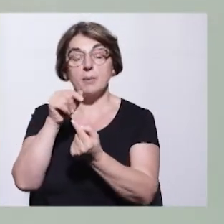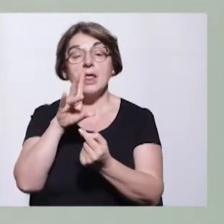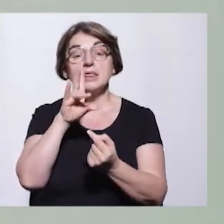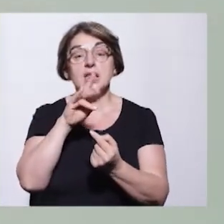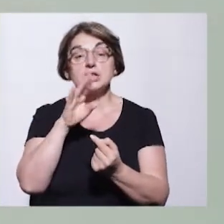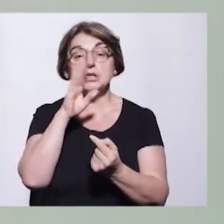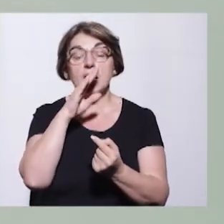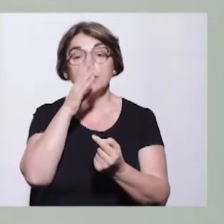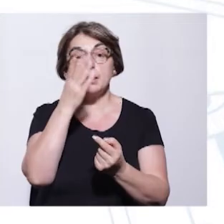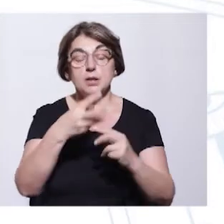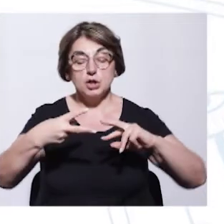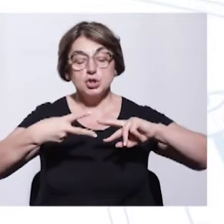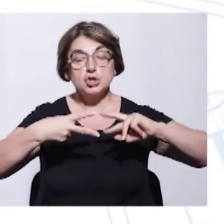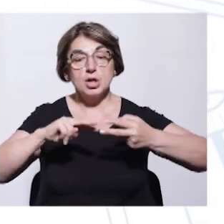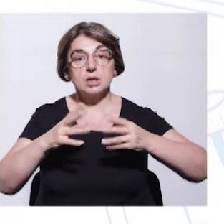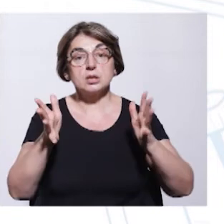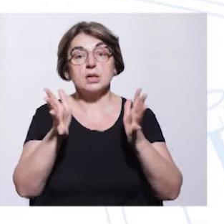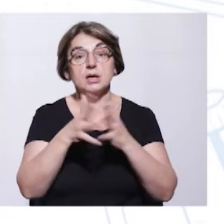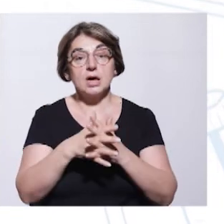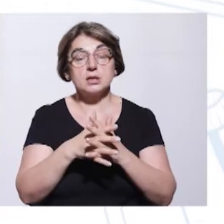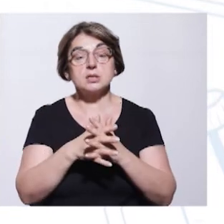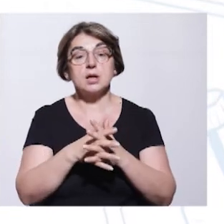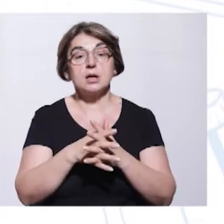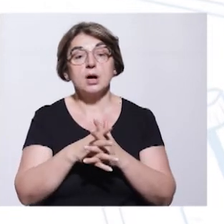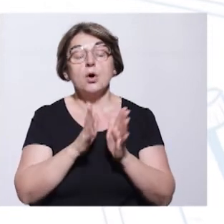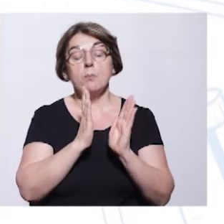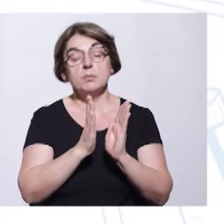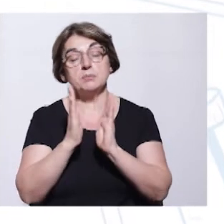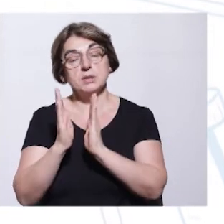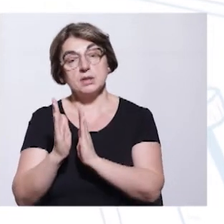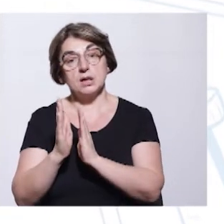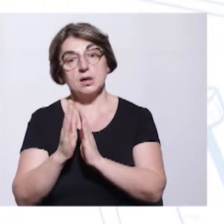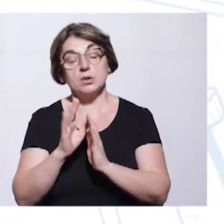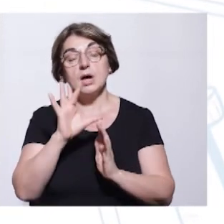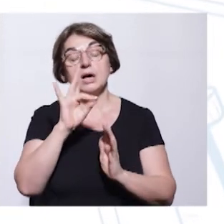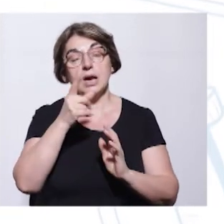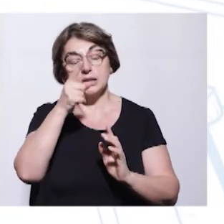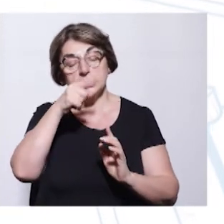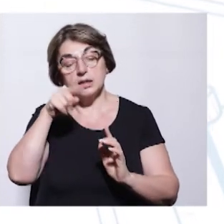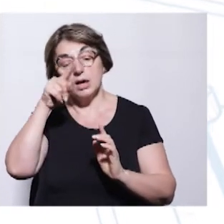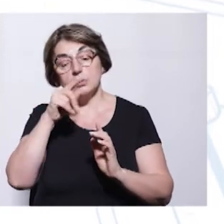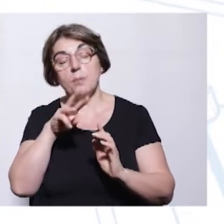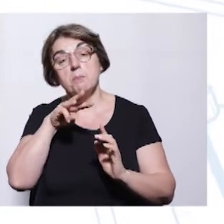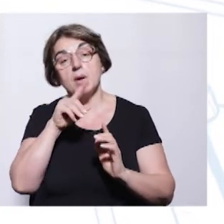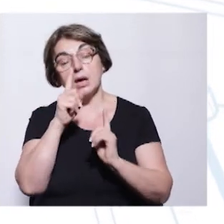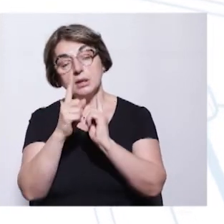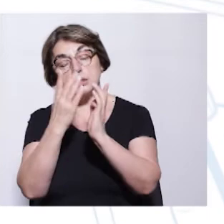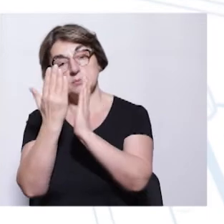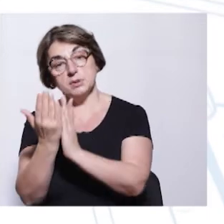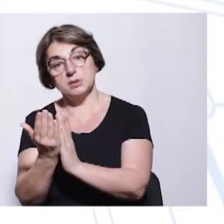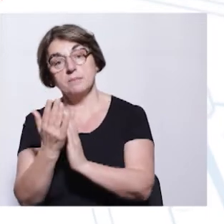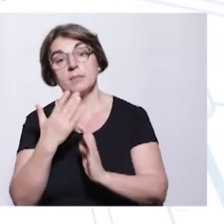ამრიგად ნაჯერ ნახშირწყალბადებში ჩანაცვლების რეაქცია მიმდინარეობს